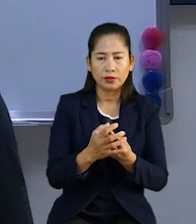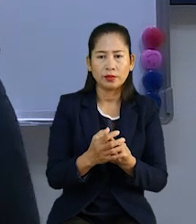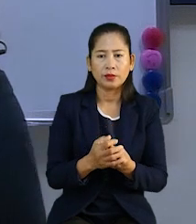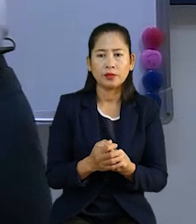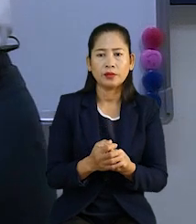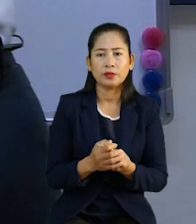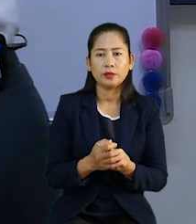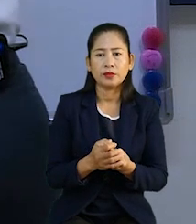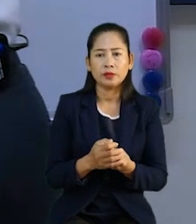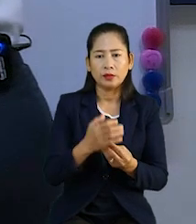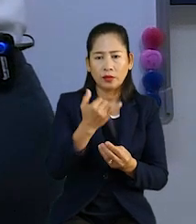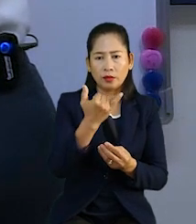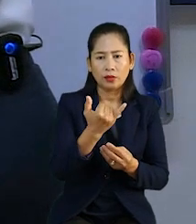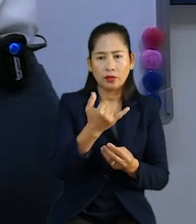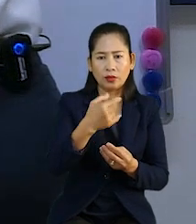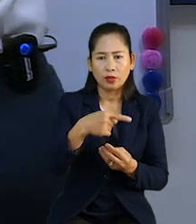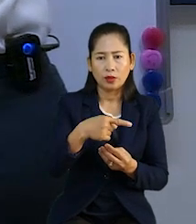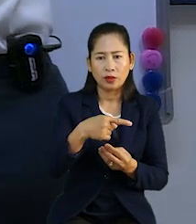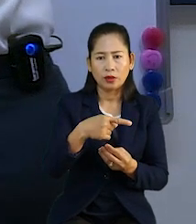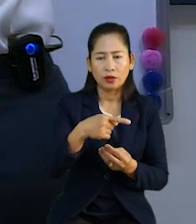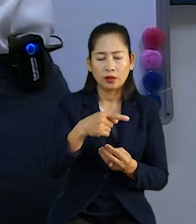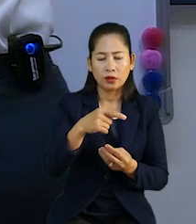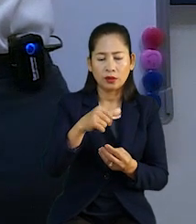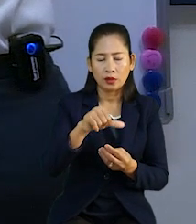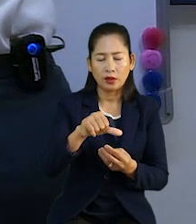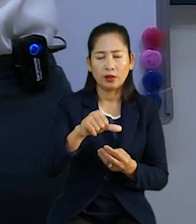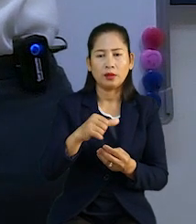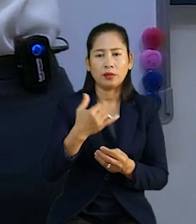chấm nuốn ra muối phoán rìa